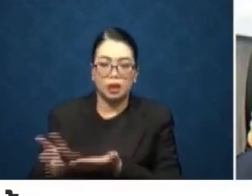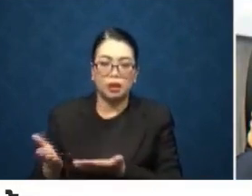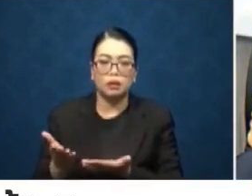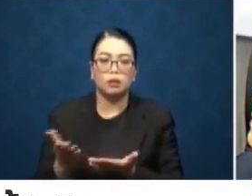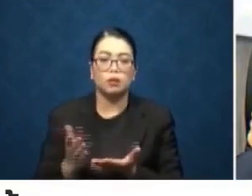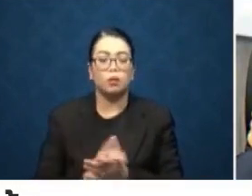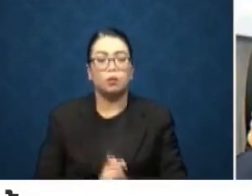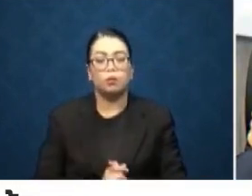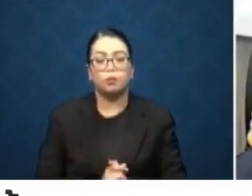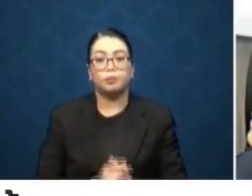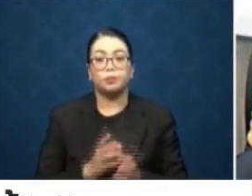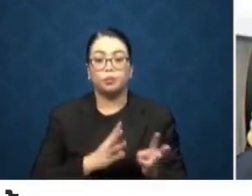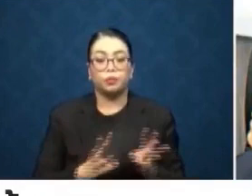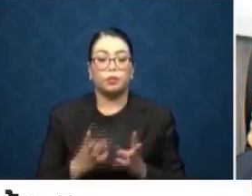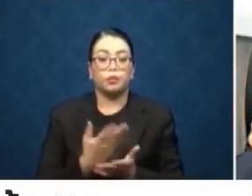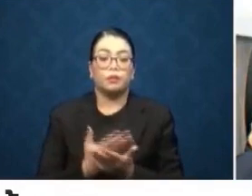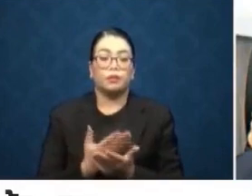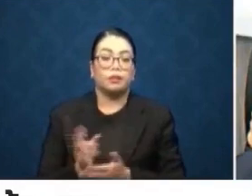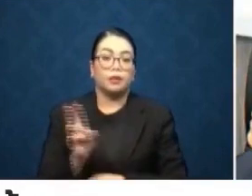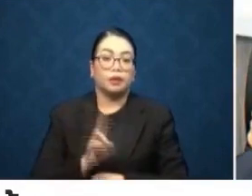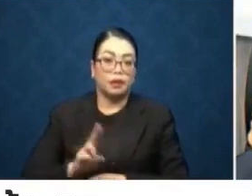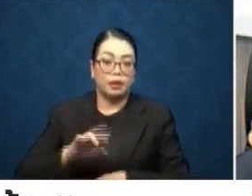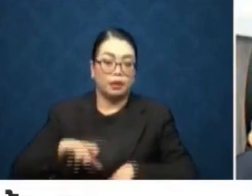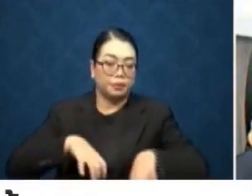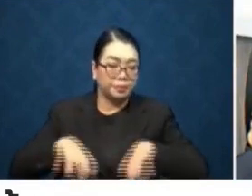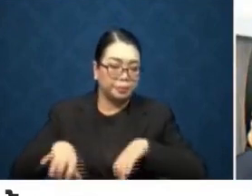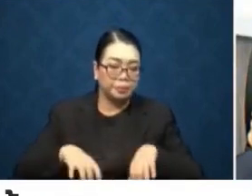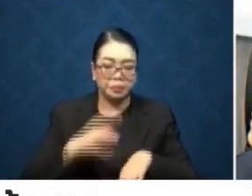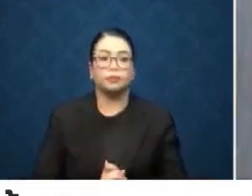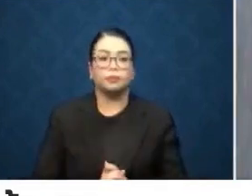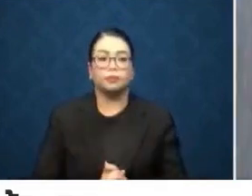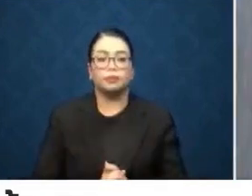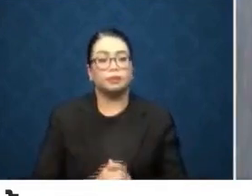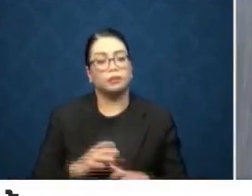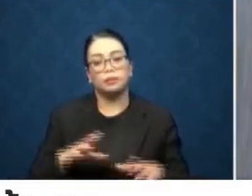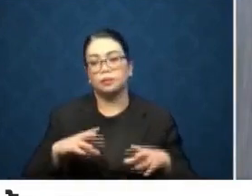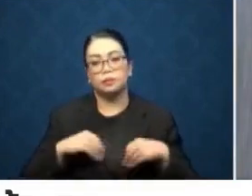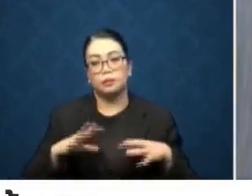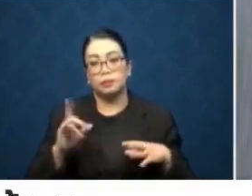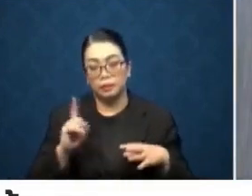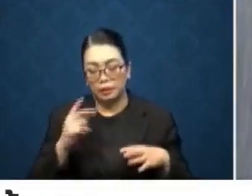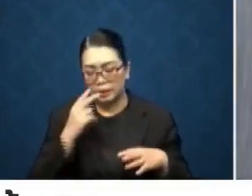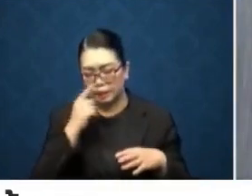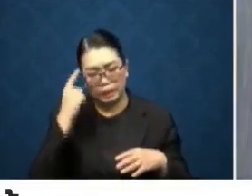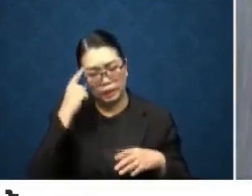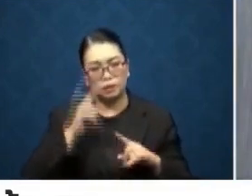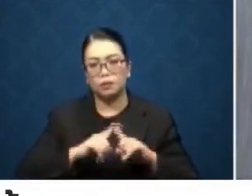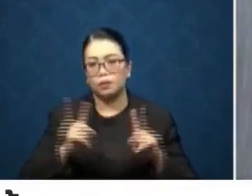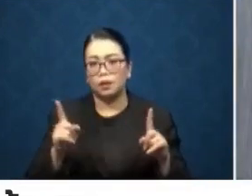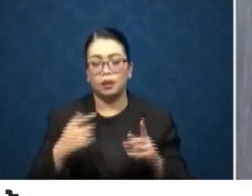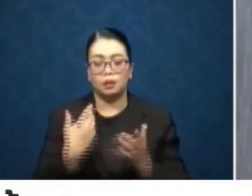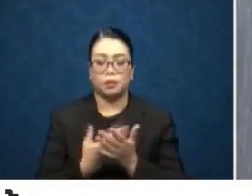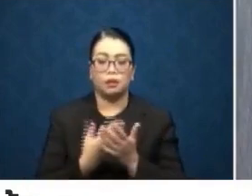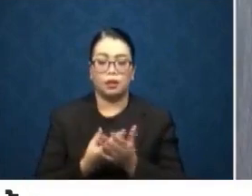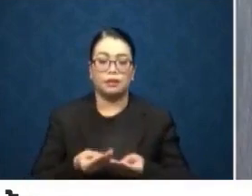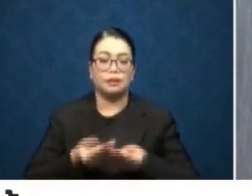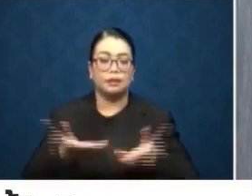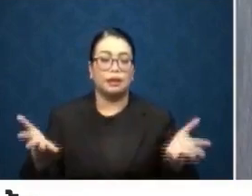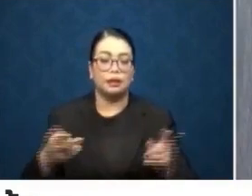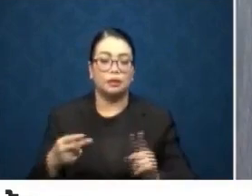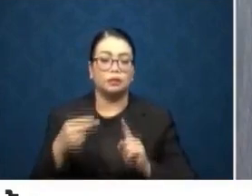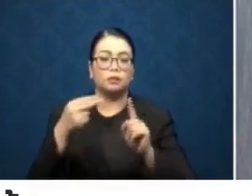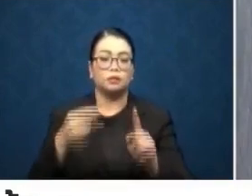ก็ไม่ต้องตามใจประชาชนเ่าคุณหมอเจตศิรธรานนท์นะฮะก็บอกว่าสินทรัพย์หรือเงินดิจิทัลที่ใช้